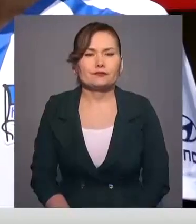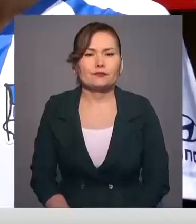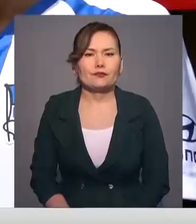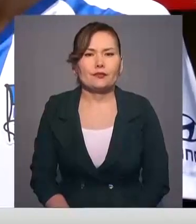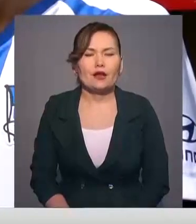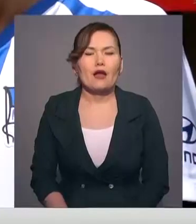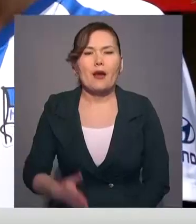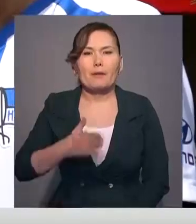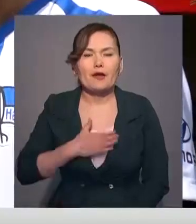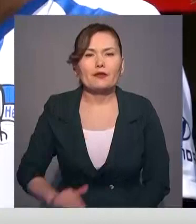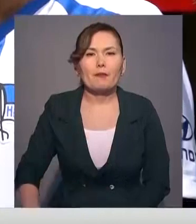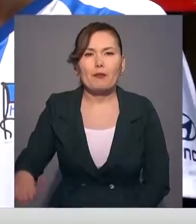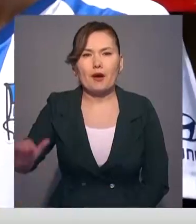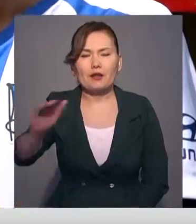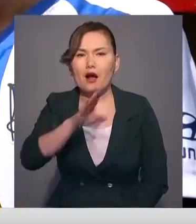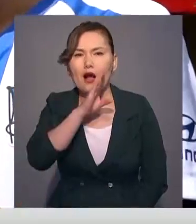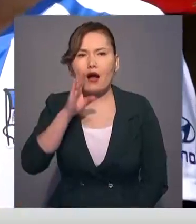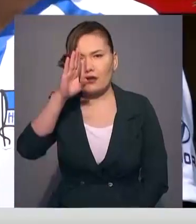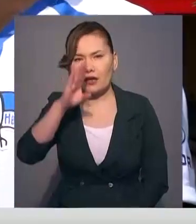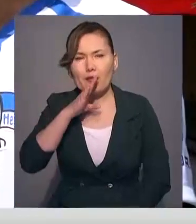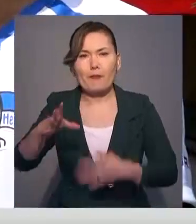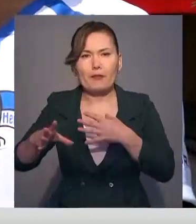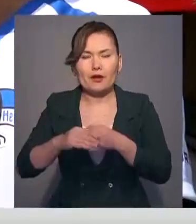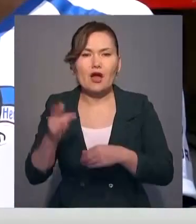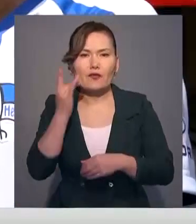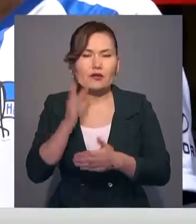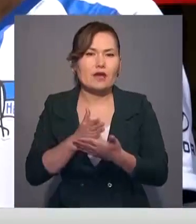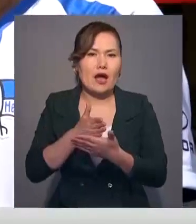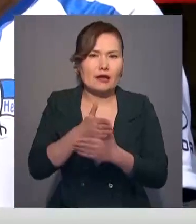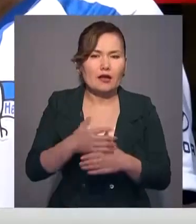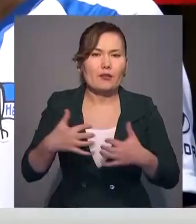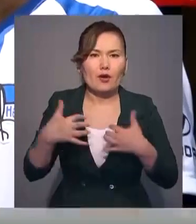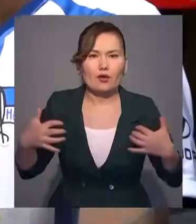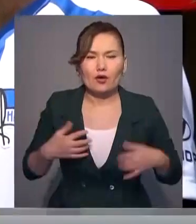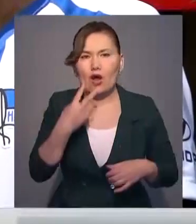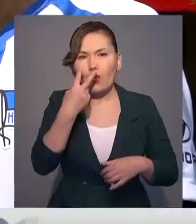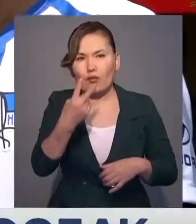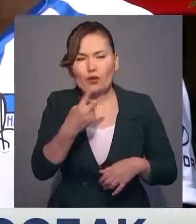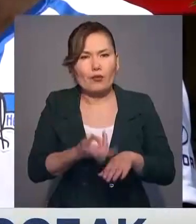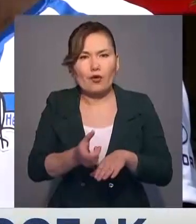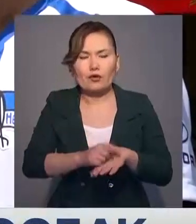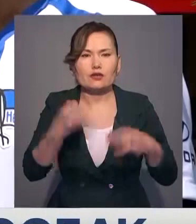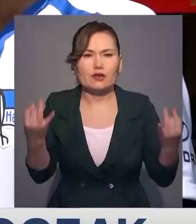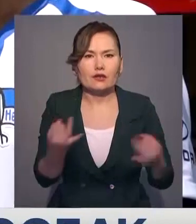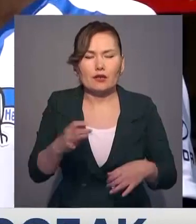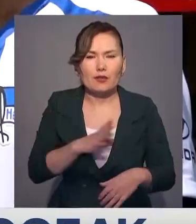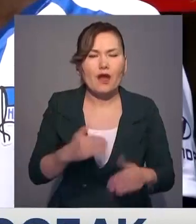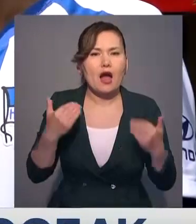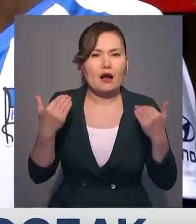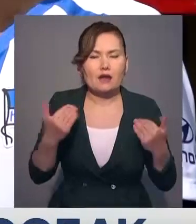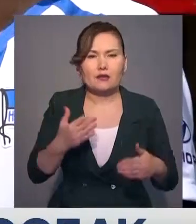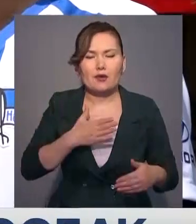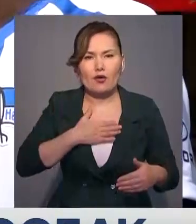Бала кезінде ата-ана мені осында жиі әкелетін. Қазір енді мен өз балаларымды ертіп келетін болдым. Бізге су сиырлары ерекше